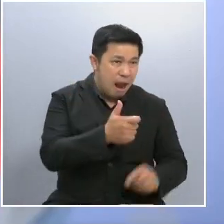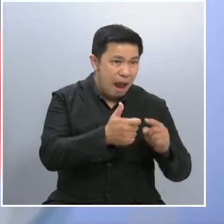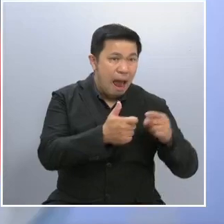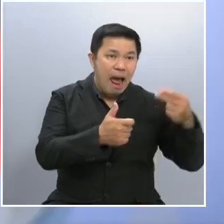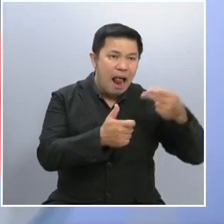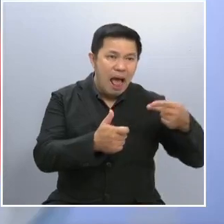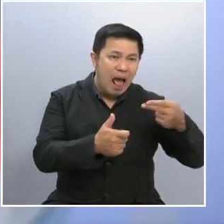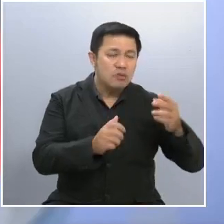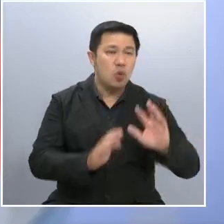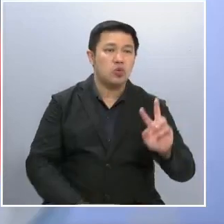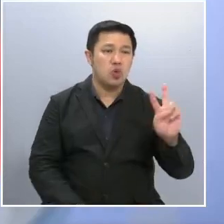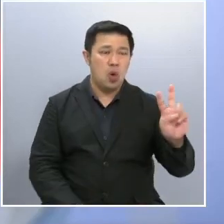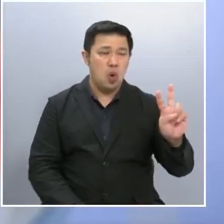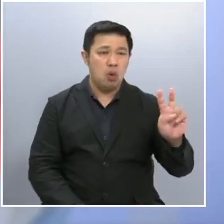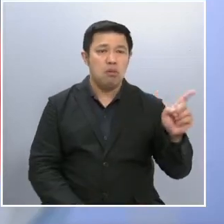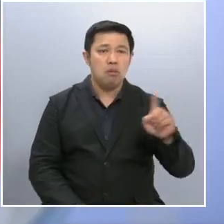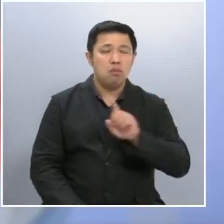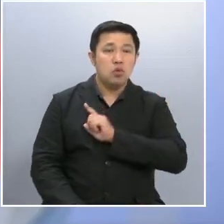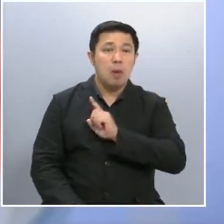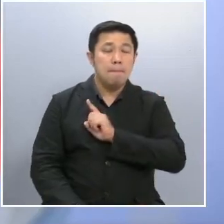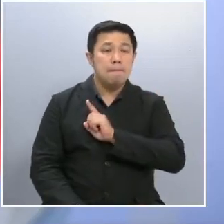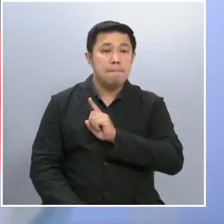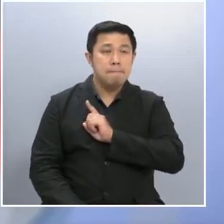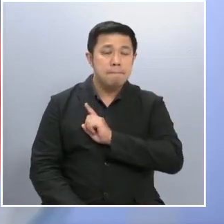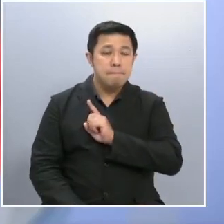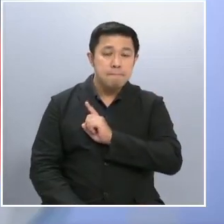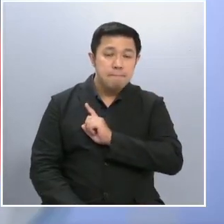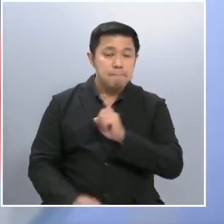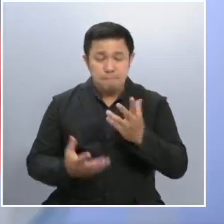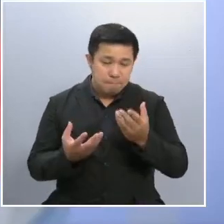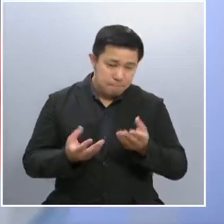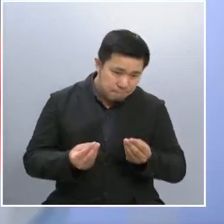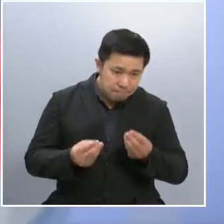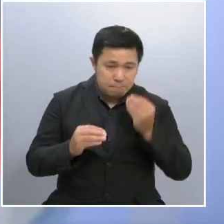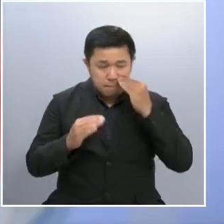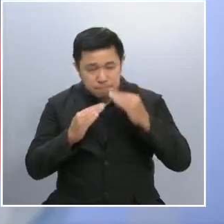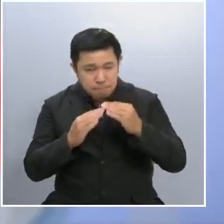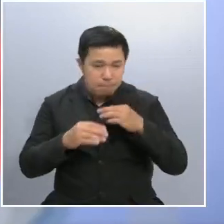ทั้งสองคนนะครับเพราะได้เป็นผู้จัดการมรดกแล้วก็ประกาศขายบ้าน ค่ะ เนี่ยฮะ